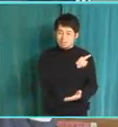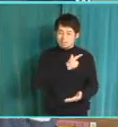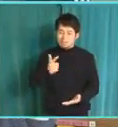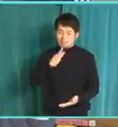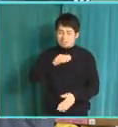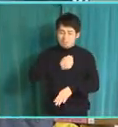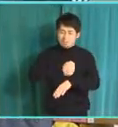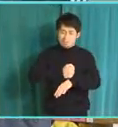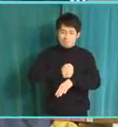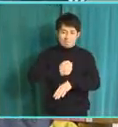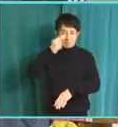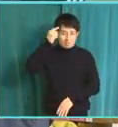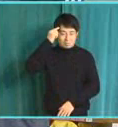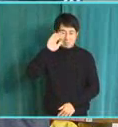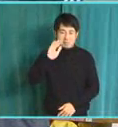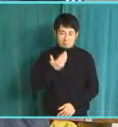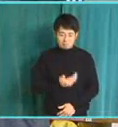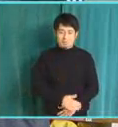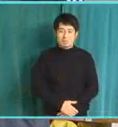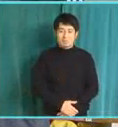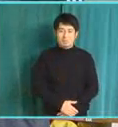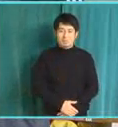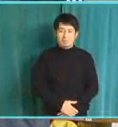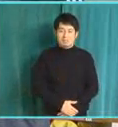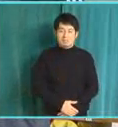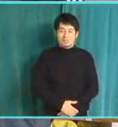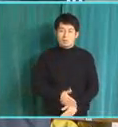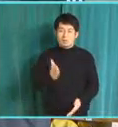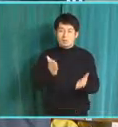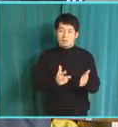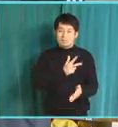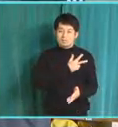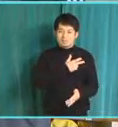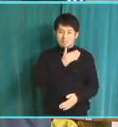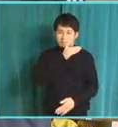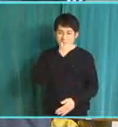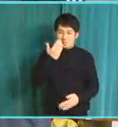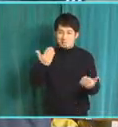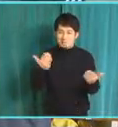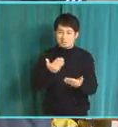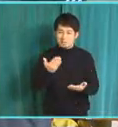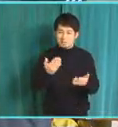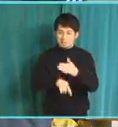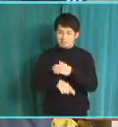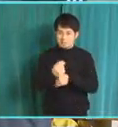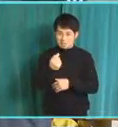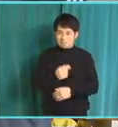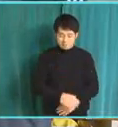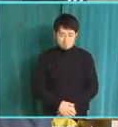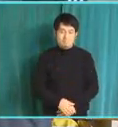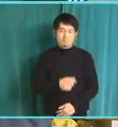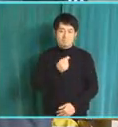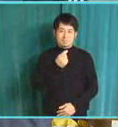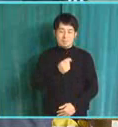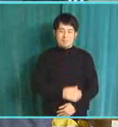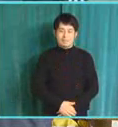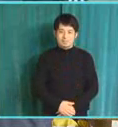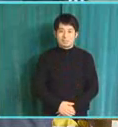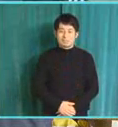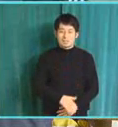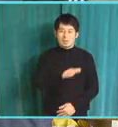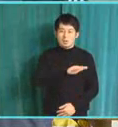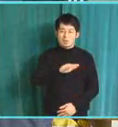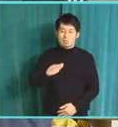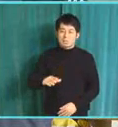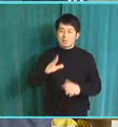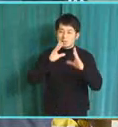し、間違いなく大変かと思うんですけれども、それだけやりがいも大きいということでしょうか。 そうですね、とても子どもたちの笑顔